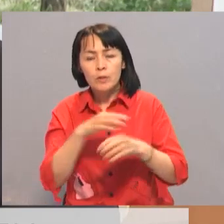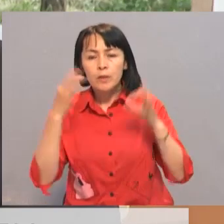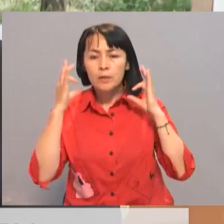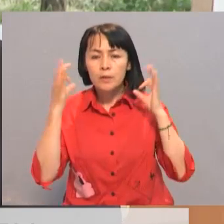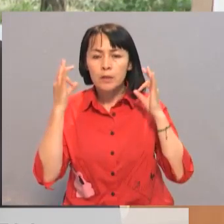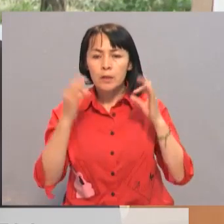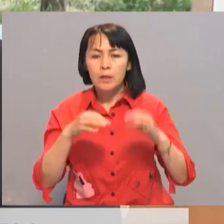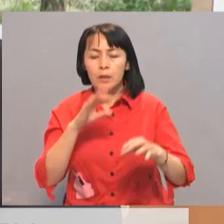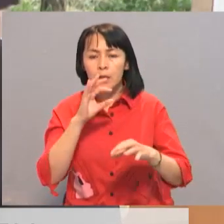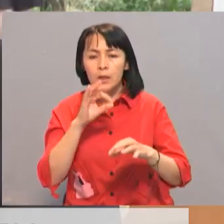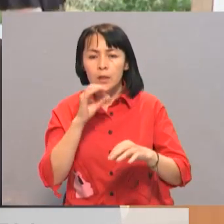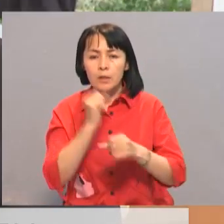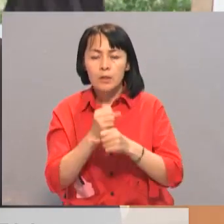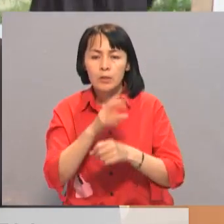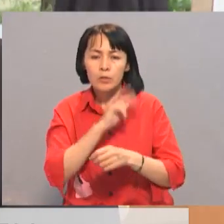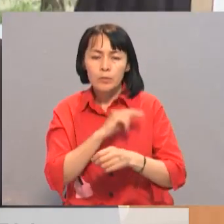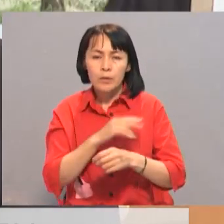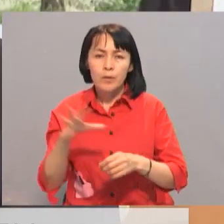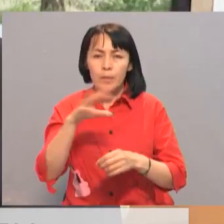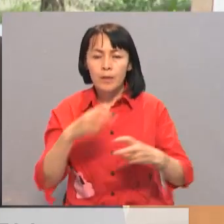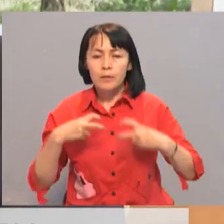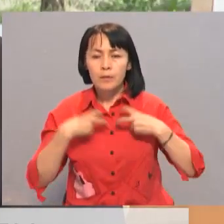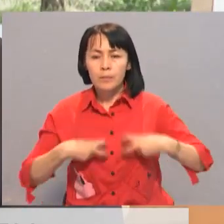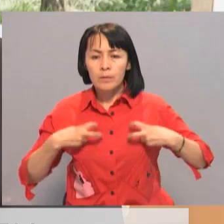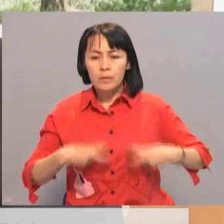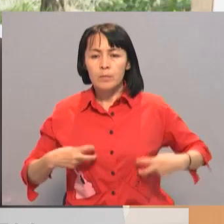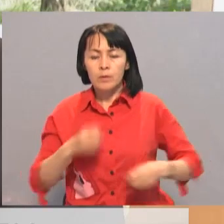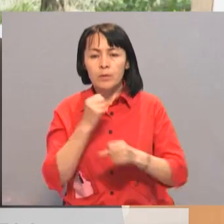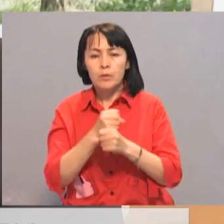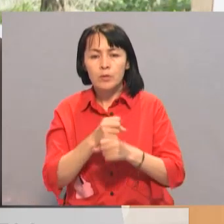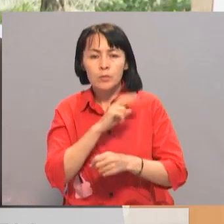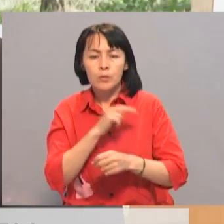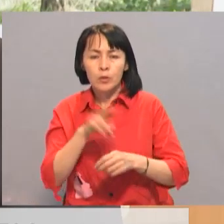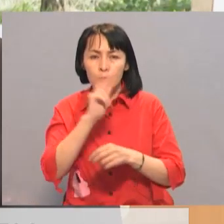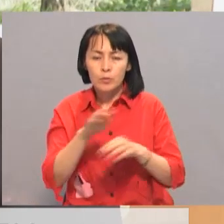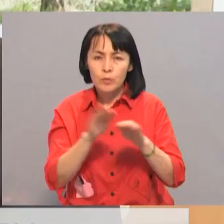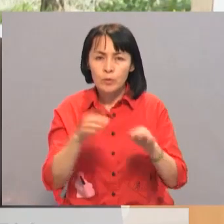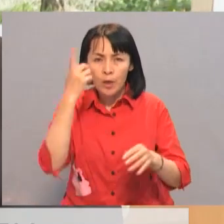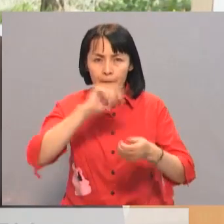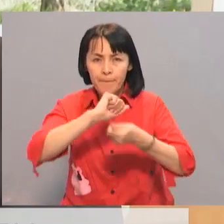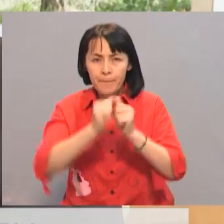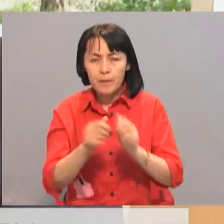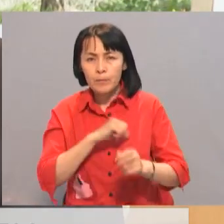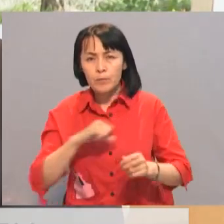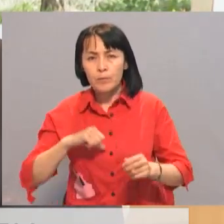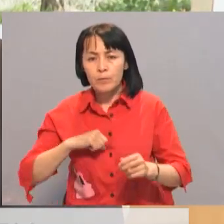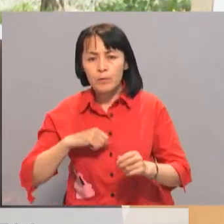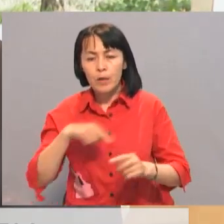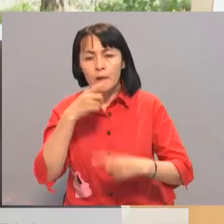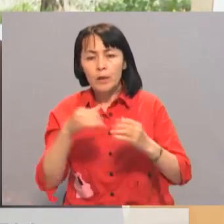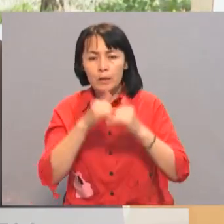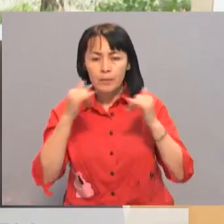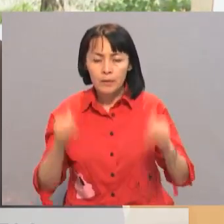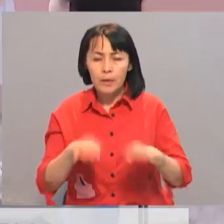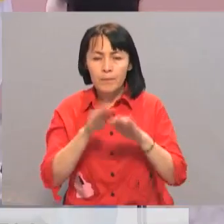бұйымдар жасалу жұмыстарын, жаңағы былғарымен жасалу жұмыстарын үйретеміз. Енді оқушылар оны үйреніп, өздері жеке алып кетіп үйреніп